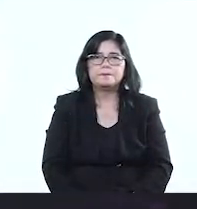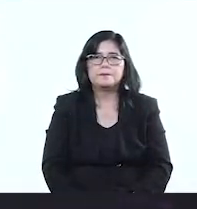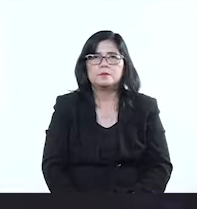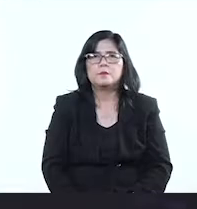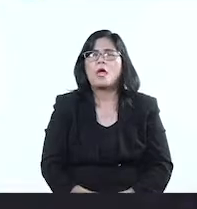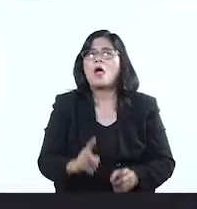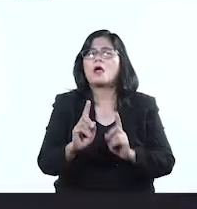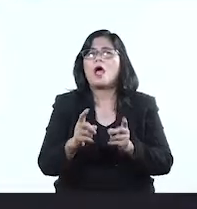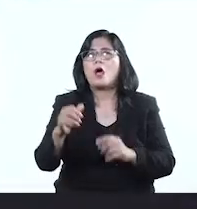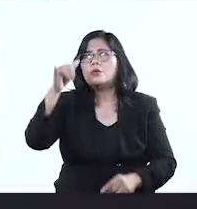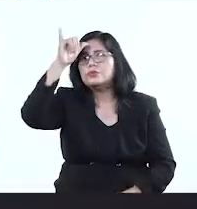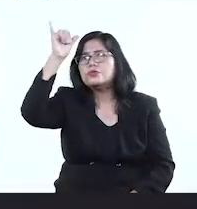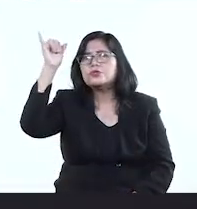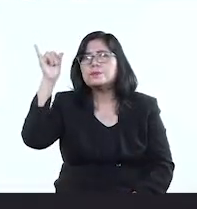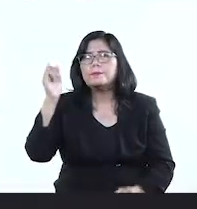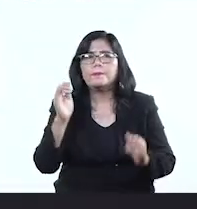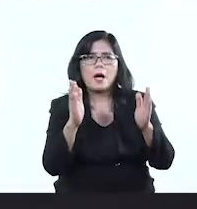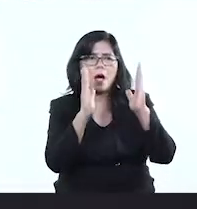Hai kali Yusuf ngadapin